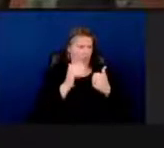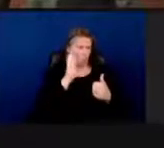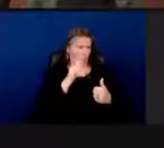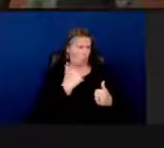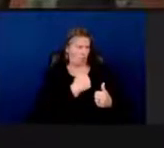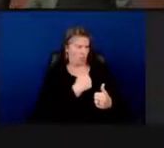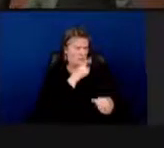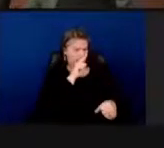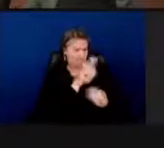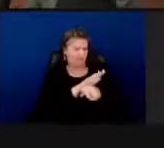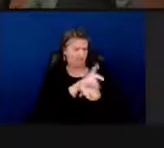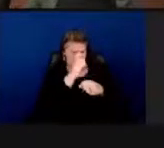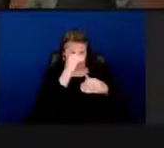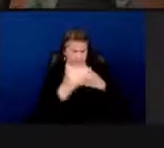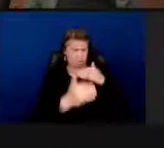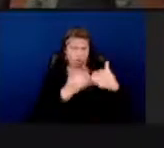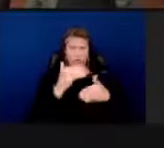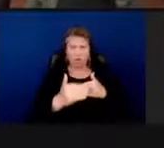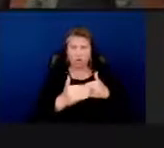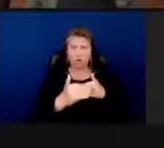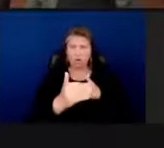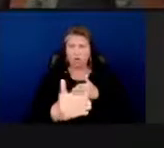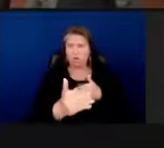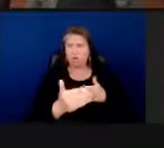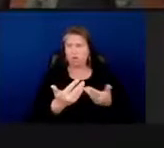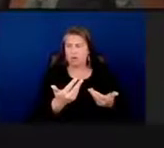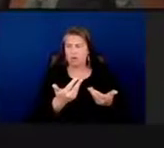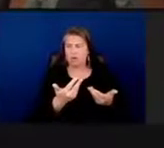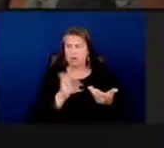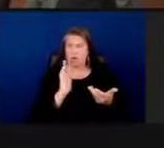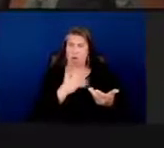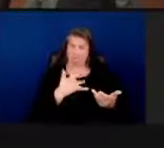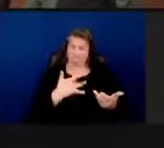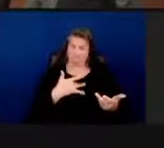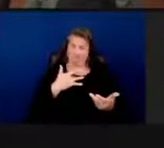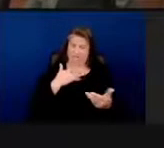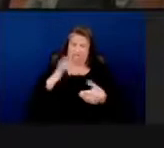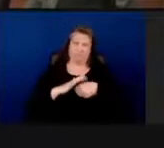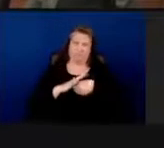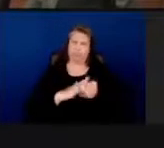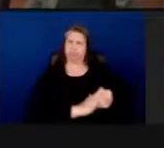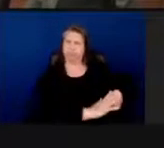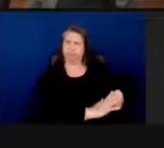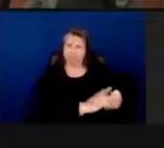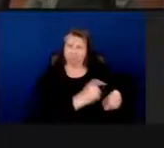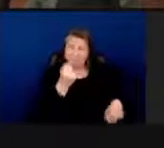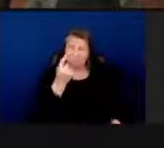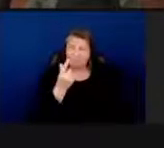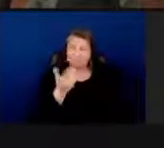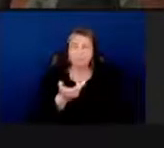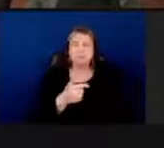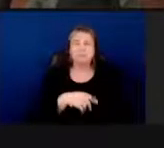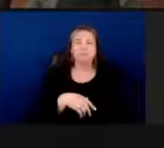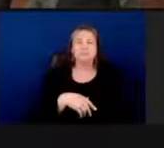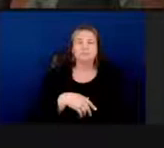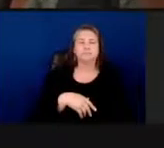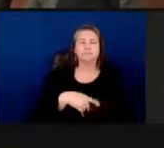tunahitaji kutafuta mbinu mwafaka ili kuhakikisha ya kuwa tunapiga hatua